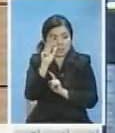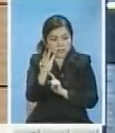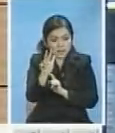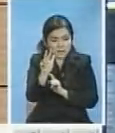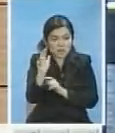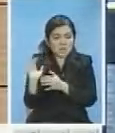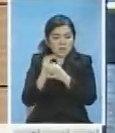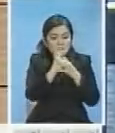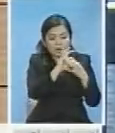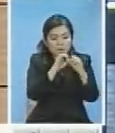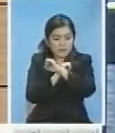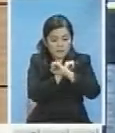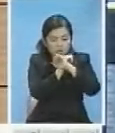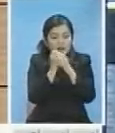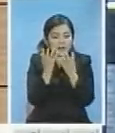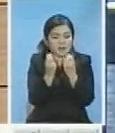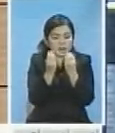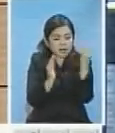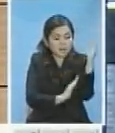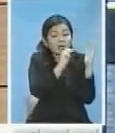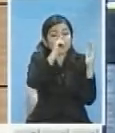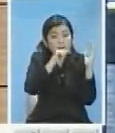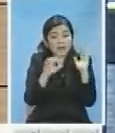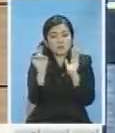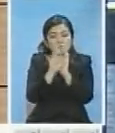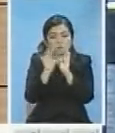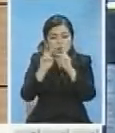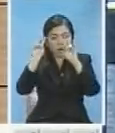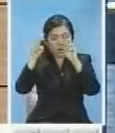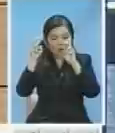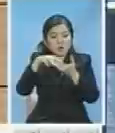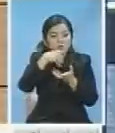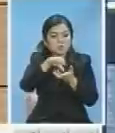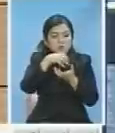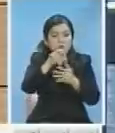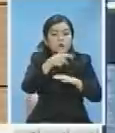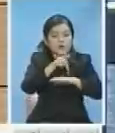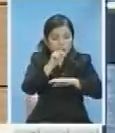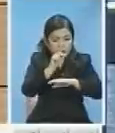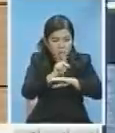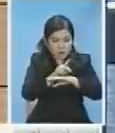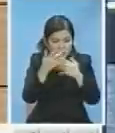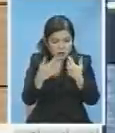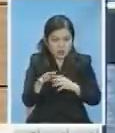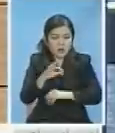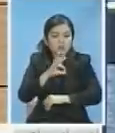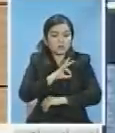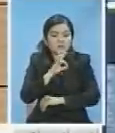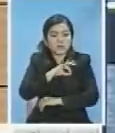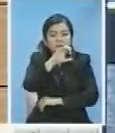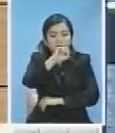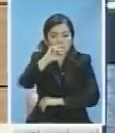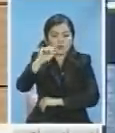นือดินแดนของไทยคือเรื่องสุดท้ายที่ผมจะกราบเรียนท่านประธานและท่านสมาชิกสภาผู้ทรงเกียรติในวัน